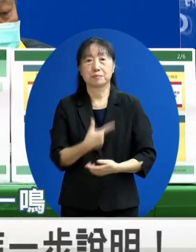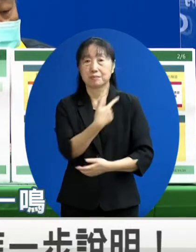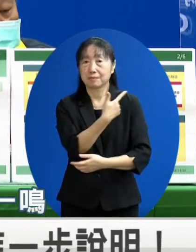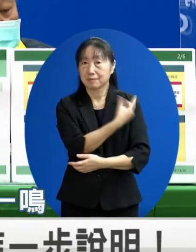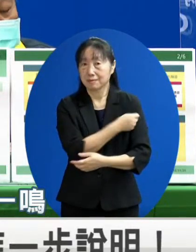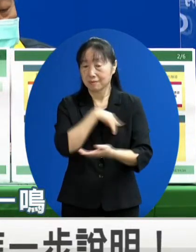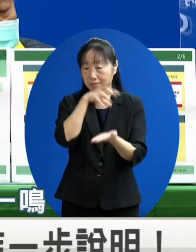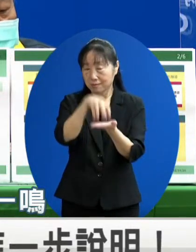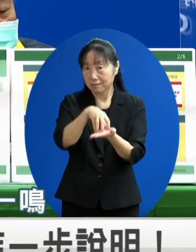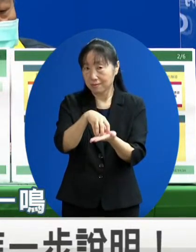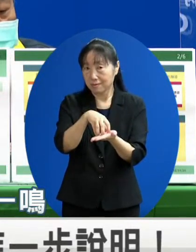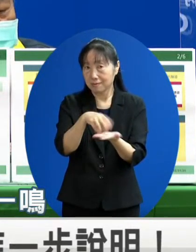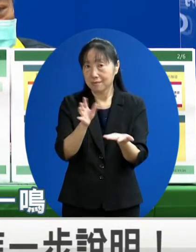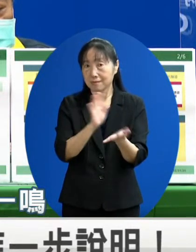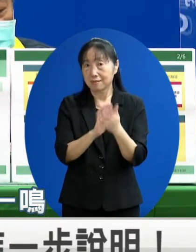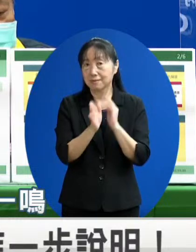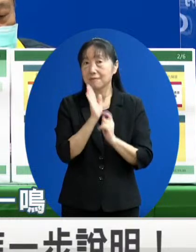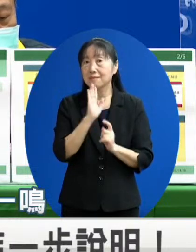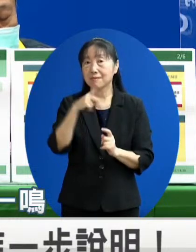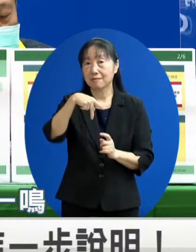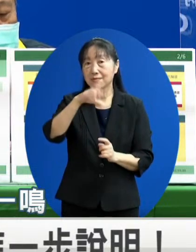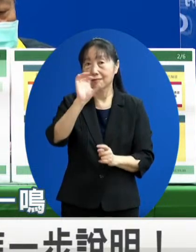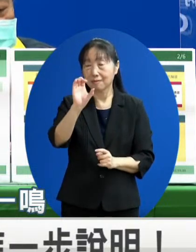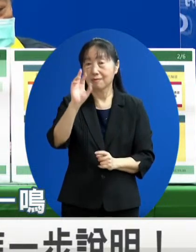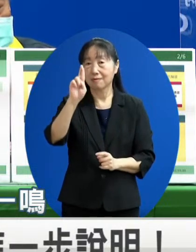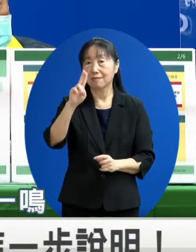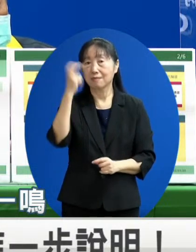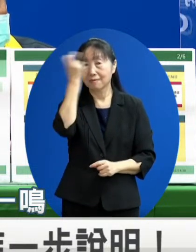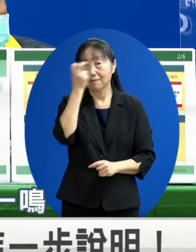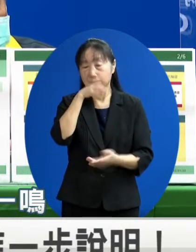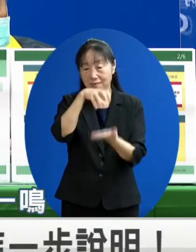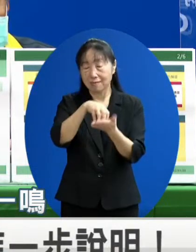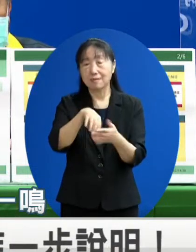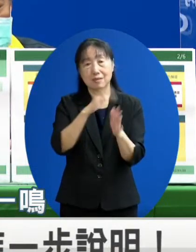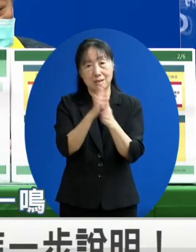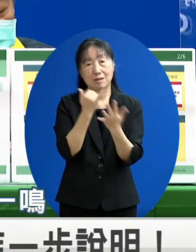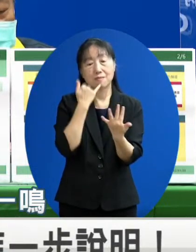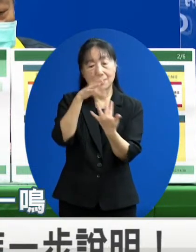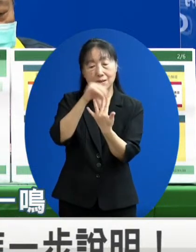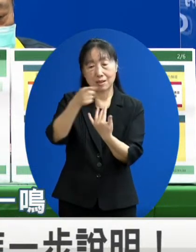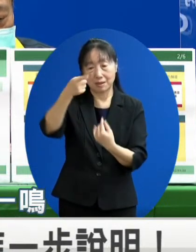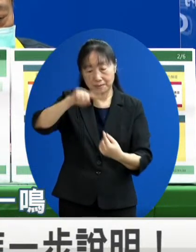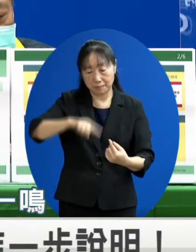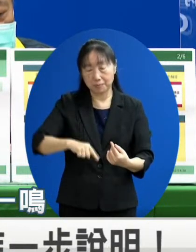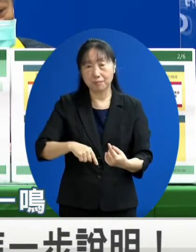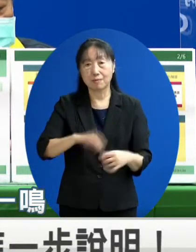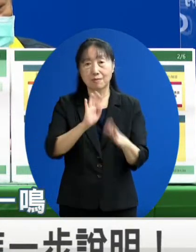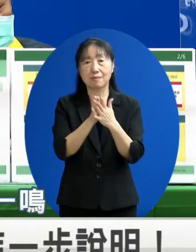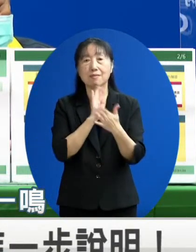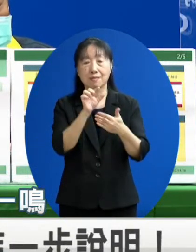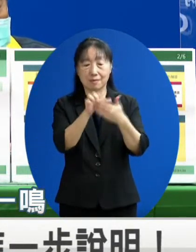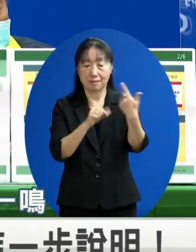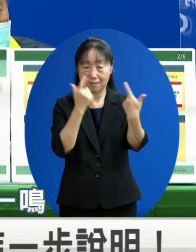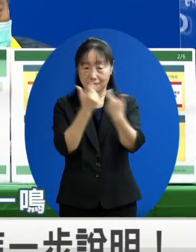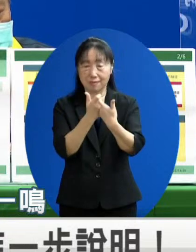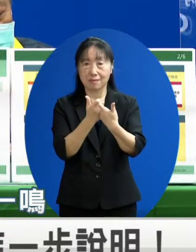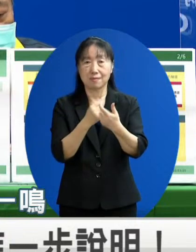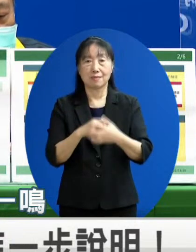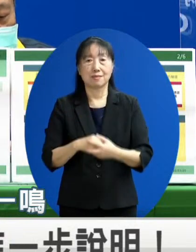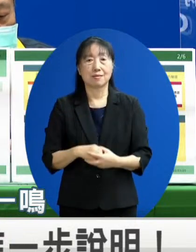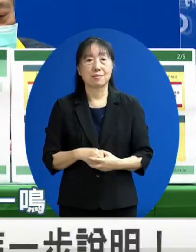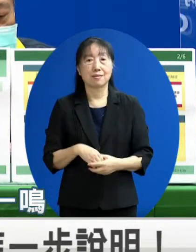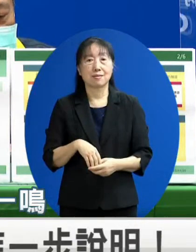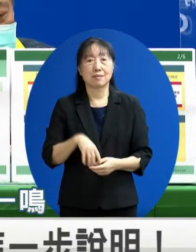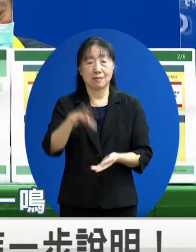疫苗接种证明，还是 PCR 的检验证明。那取得之后也一样，记得要储存，然后也可